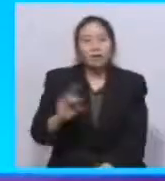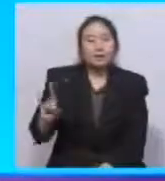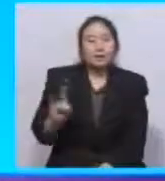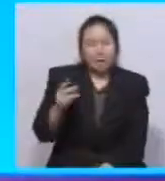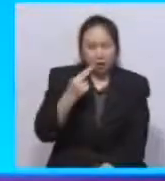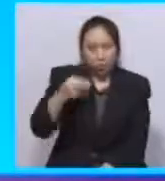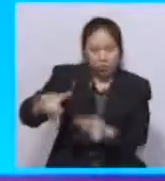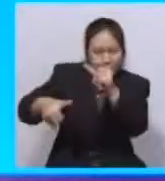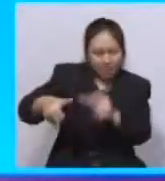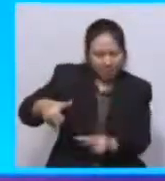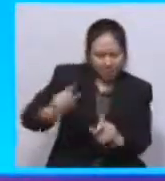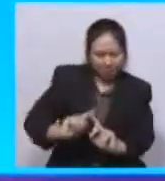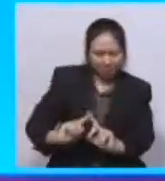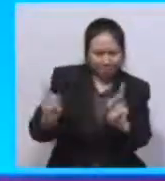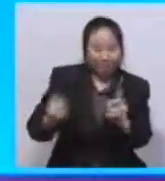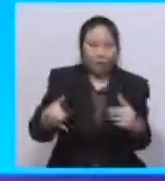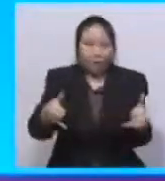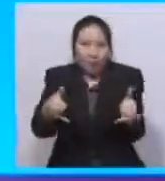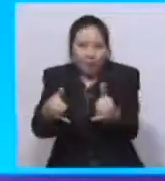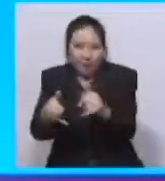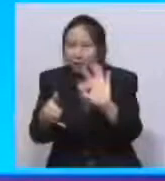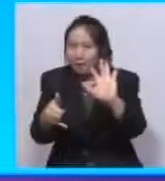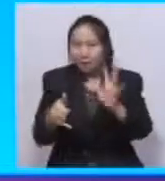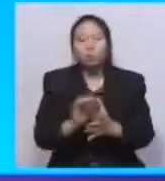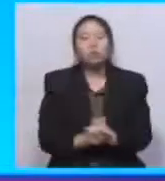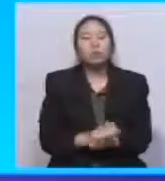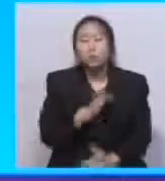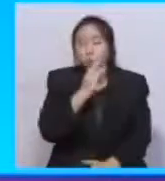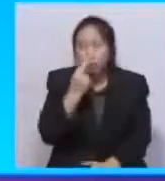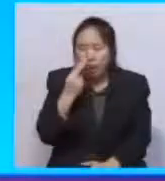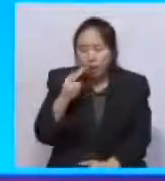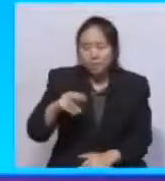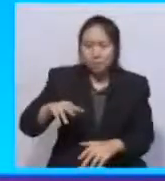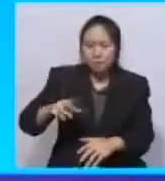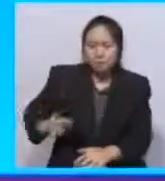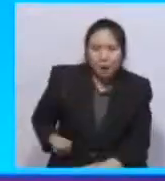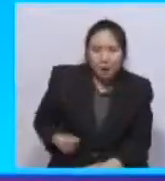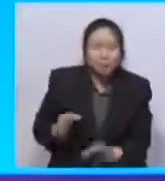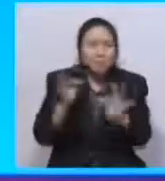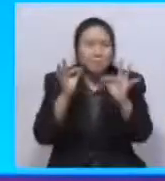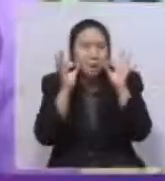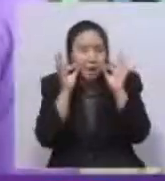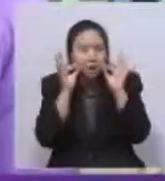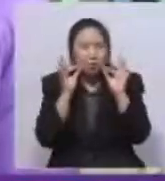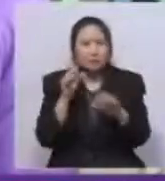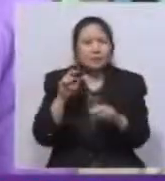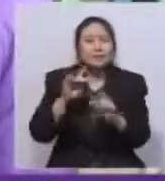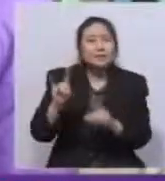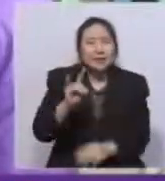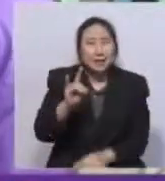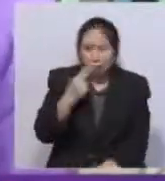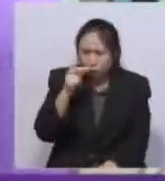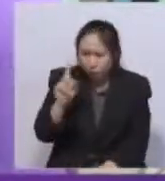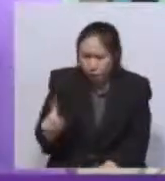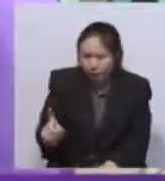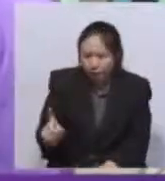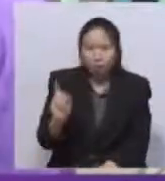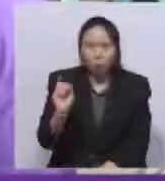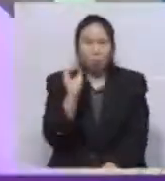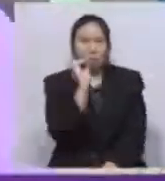ใกล้สัตว์ที่มีพฤติกรรมผิดปกติทางนี้ค่ะประชาชนพบสุนัขแมวหรือว่าสัตว์เลี้ยงลูกด้วยนมตายต้องรีบแจ้งเจ้า